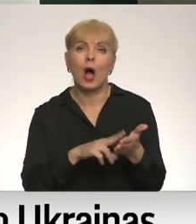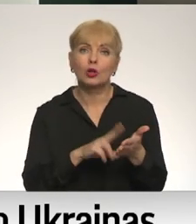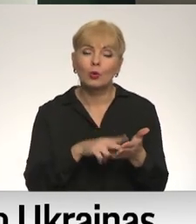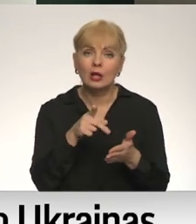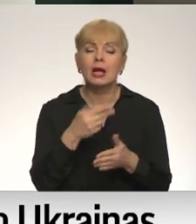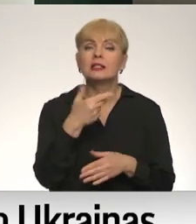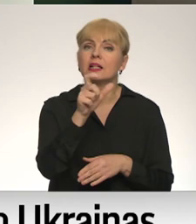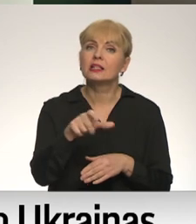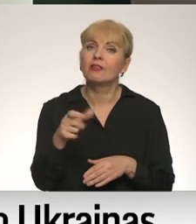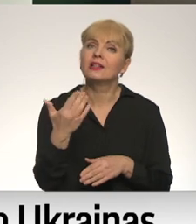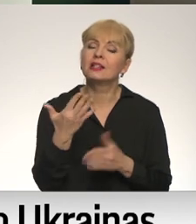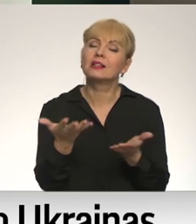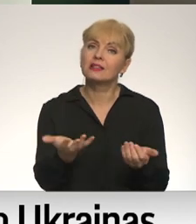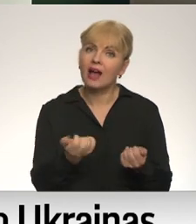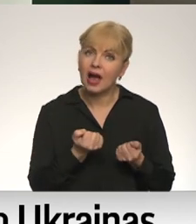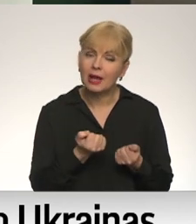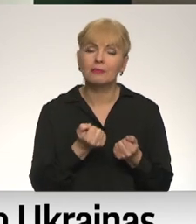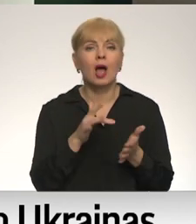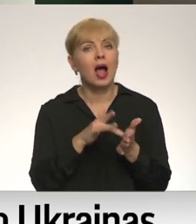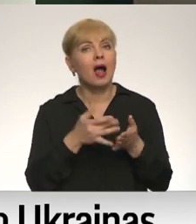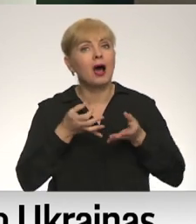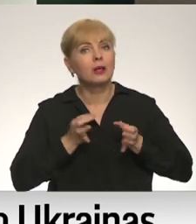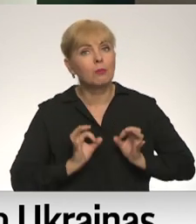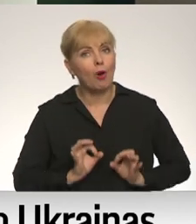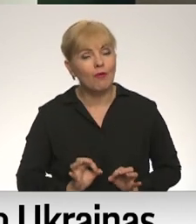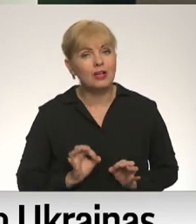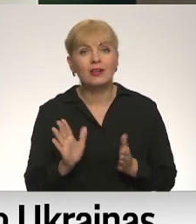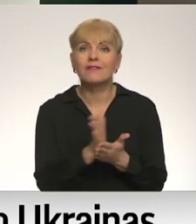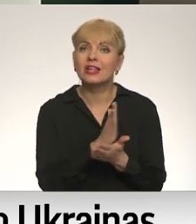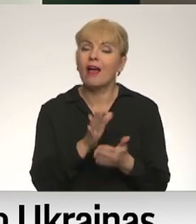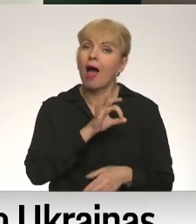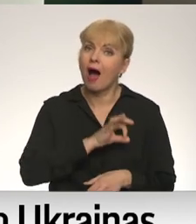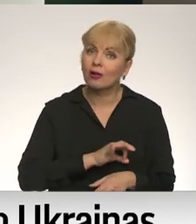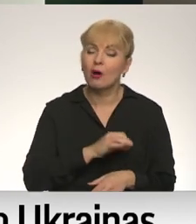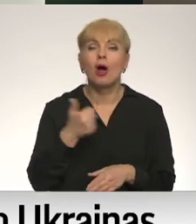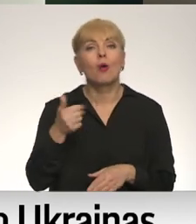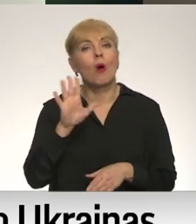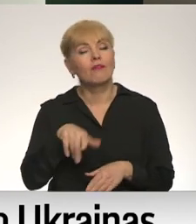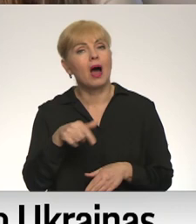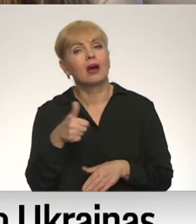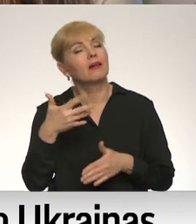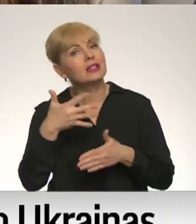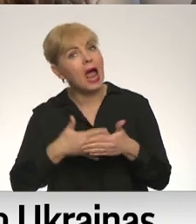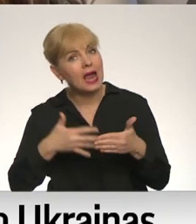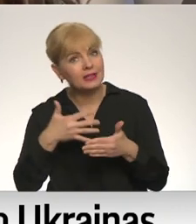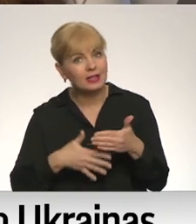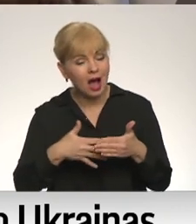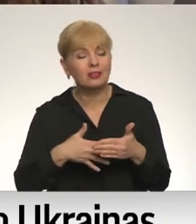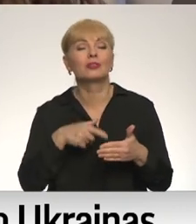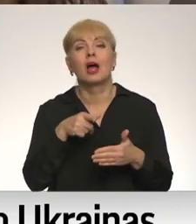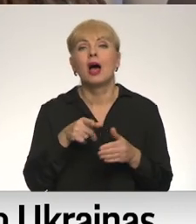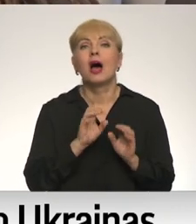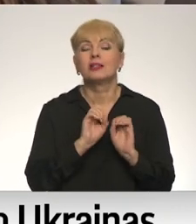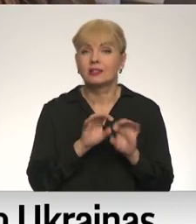cilvēks saņems, cik kādās profesijās ir vidēja alga, nu, uz ko viņi var rēķināties. Kā RTV